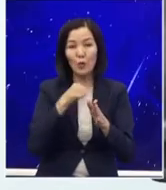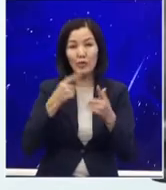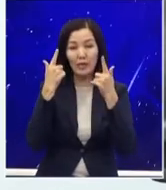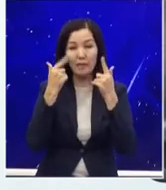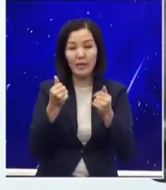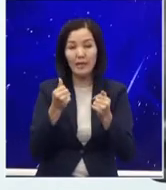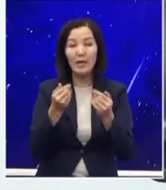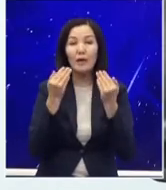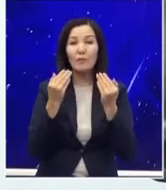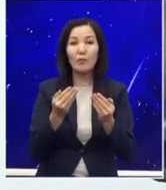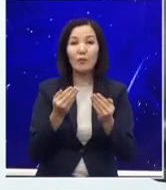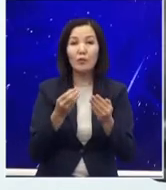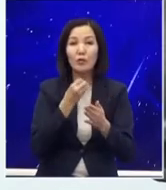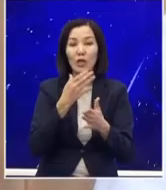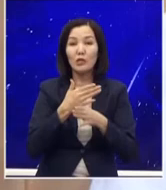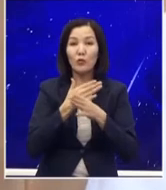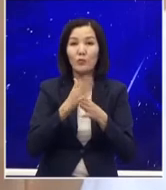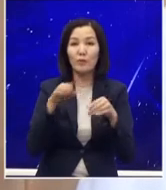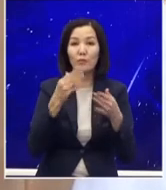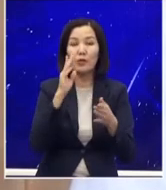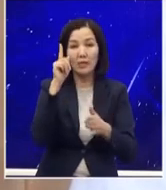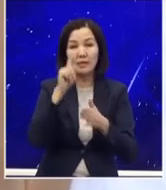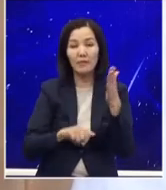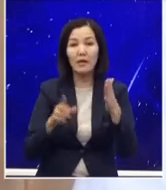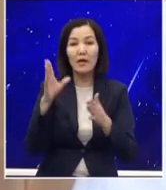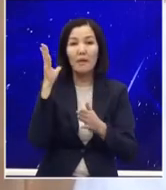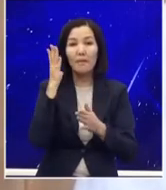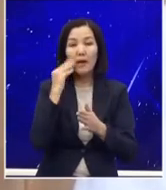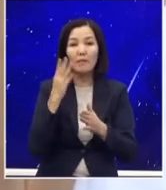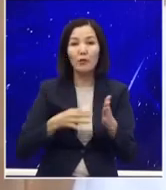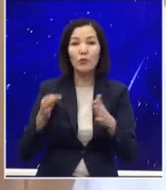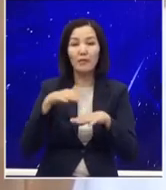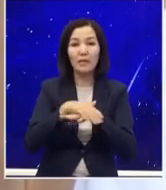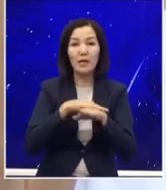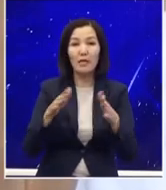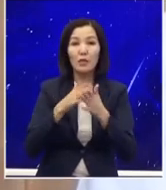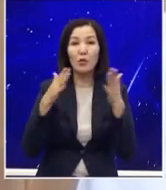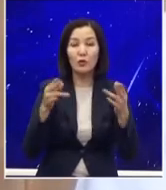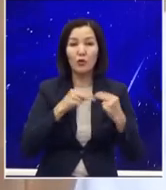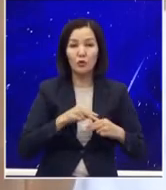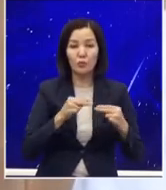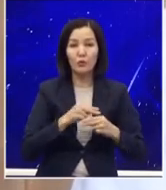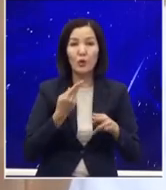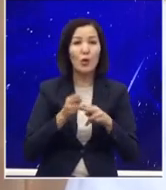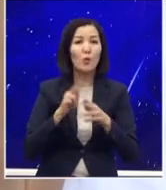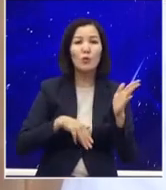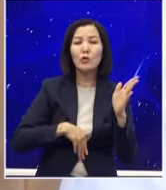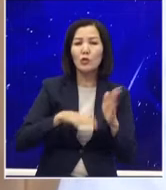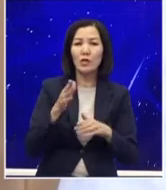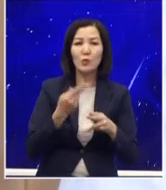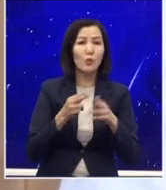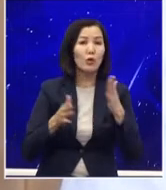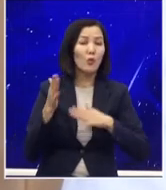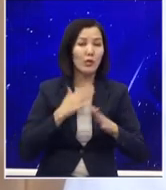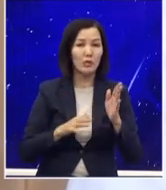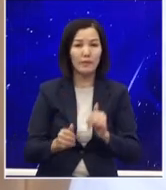Енді мінекей бізге сондай жақсы көмек жасап атыр. Бүкіл Алматы облысының халқына үлкен жұмыс деп ойлаймын. Өте жақсы, біз өте